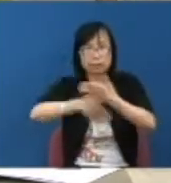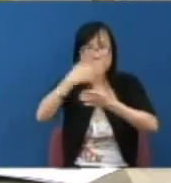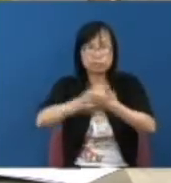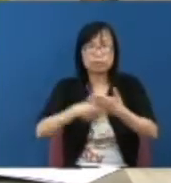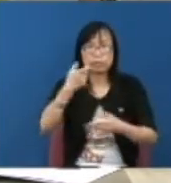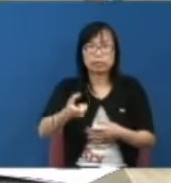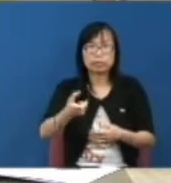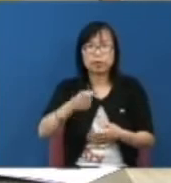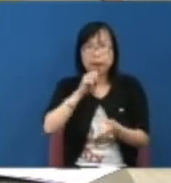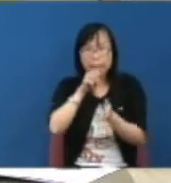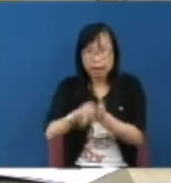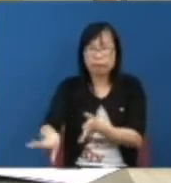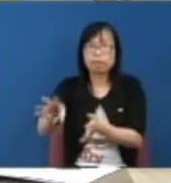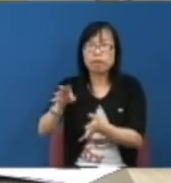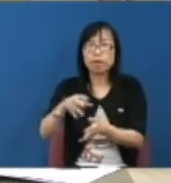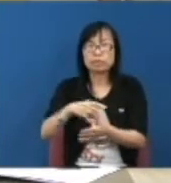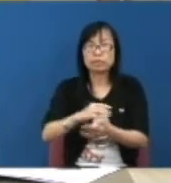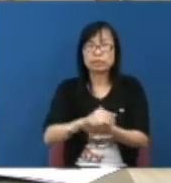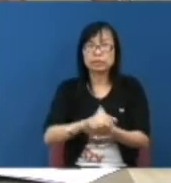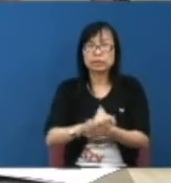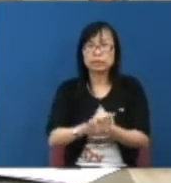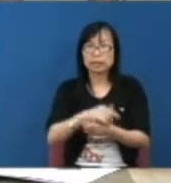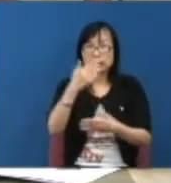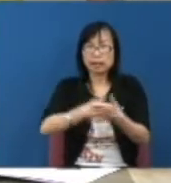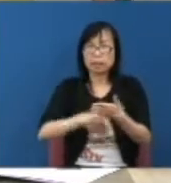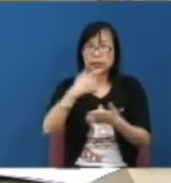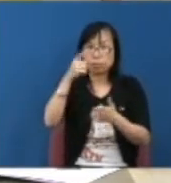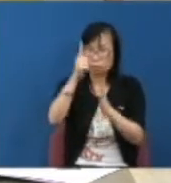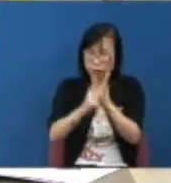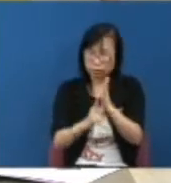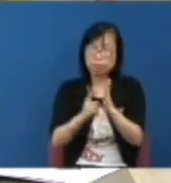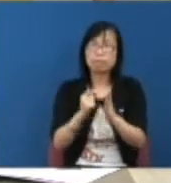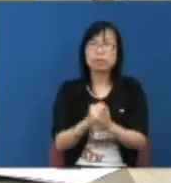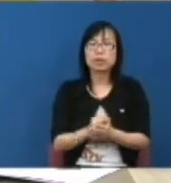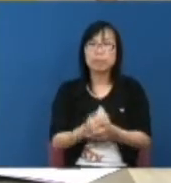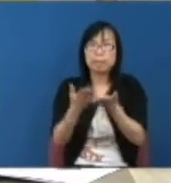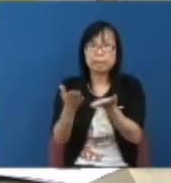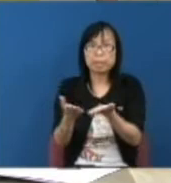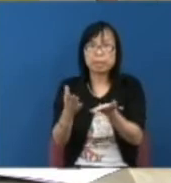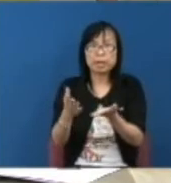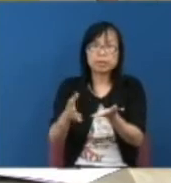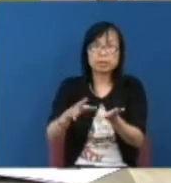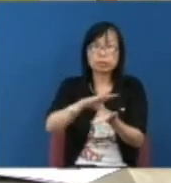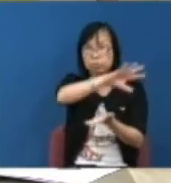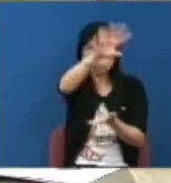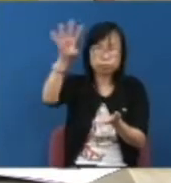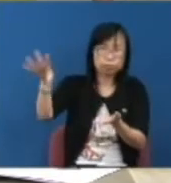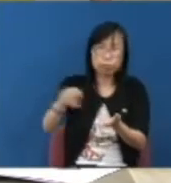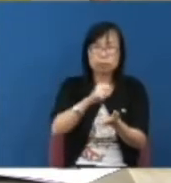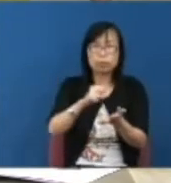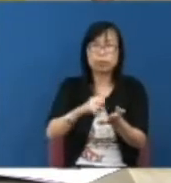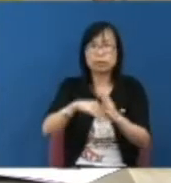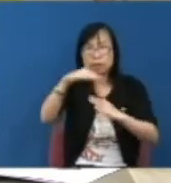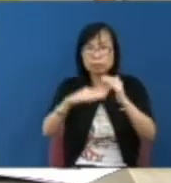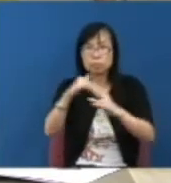廢物即係排放或者carbon emission 減得越低咧，咁其實對我哋整體嗰個能源效益或